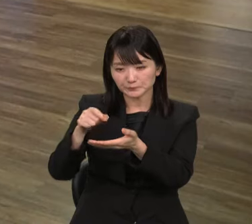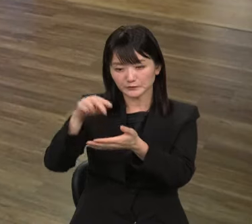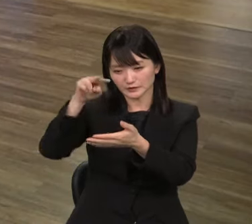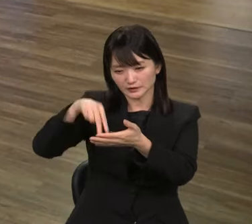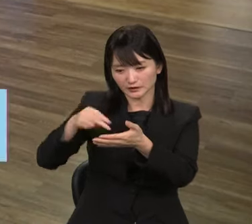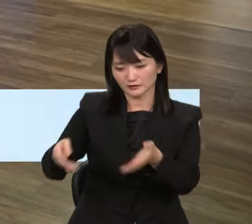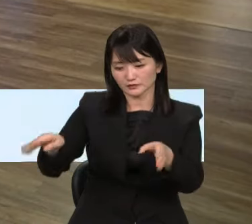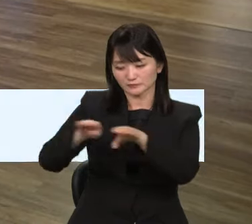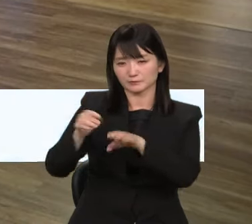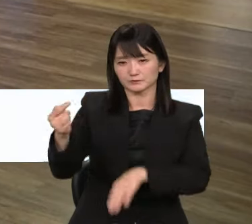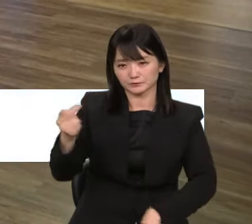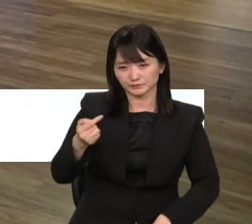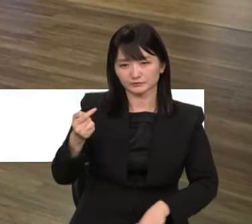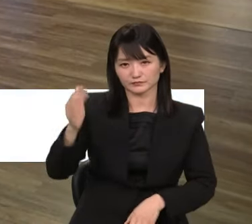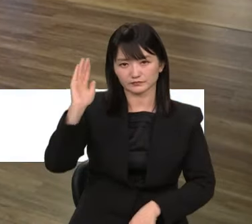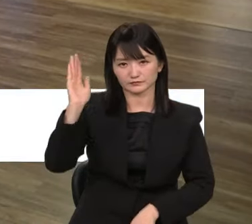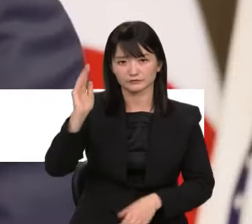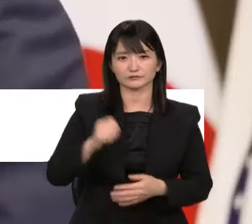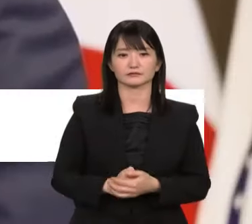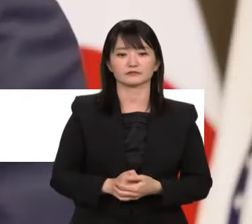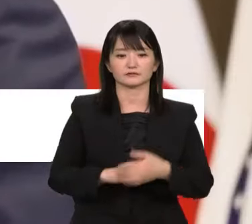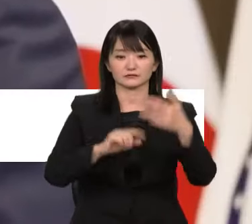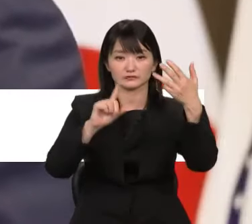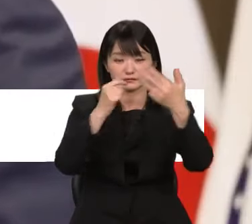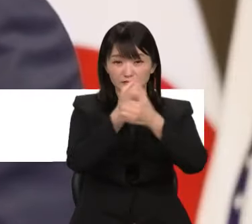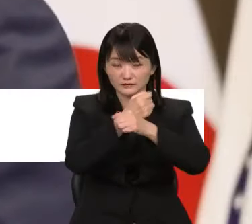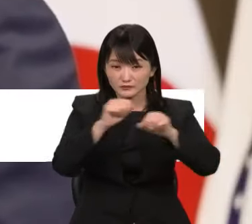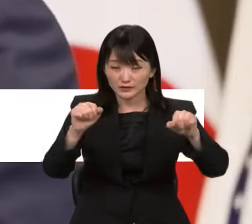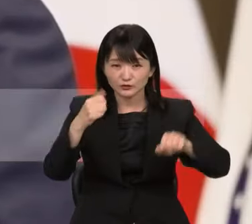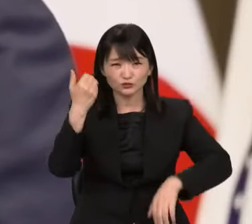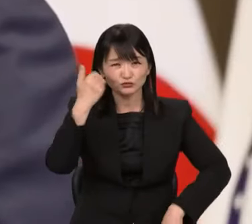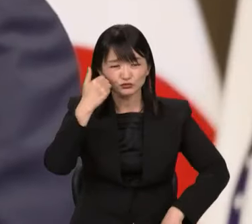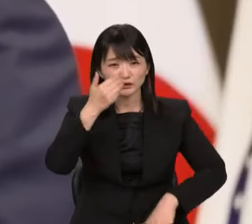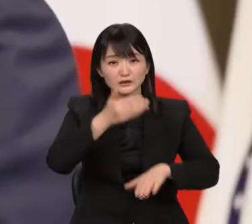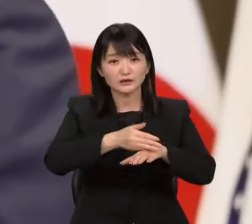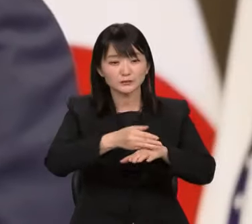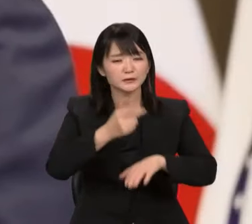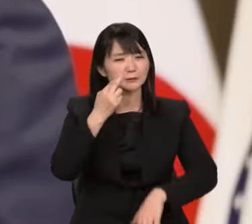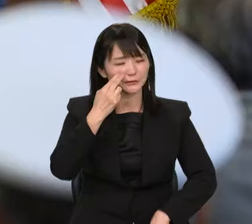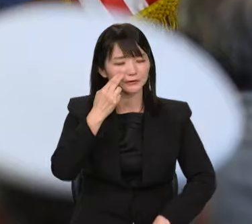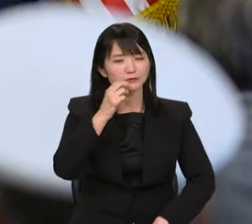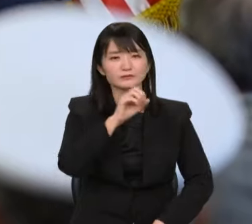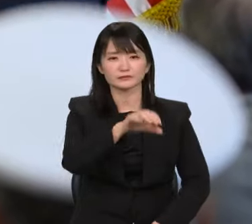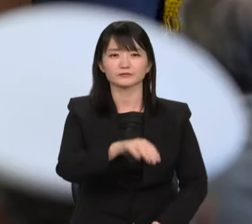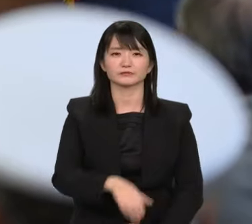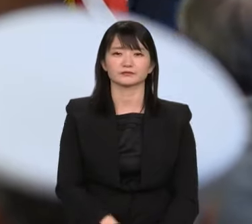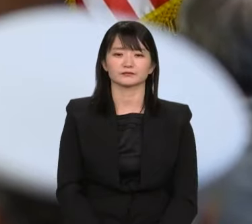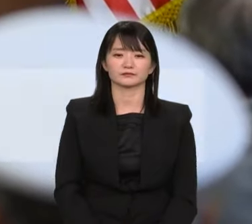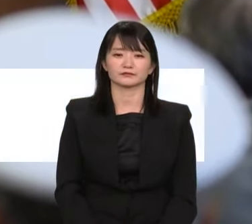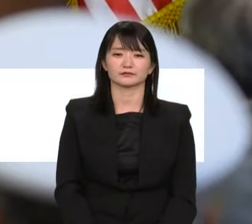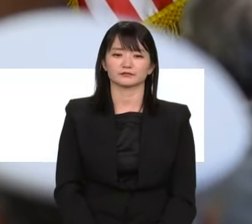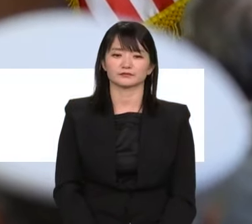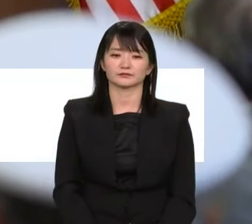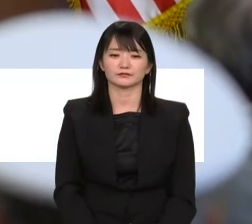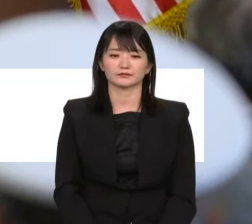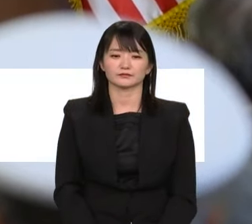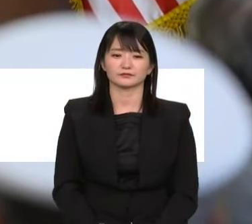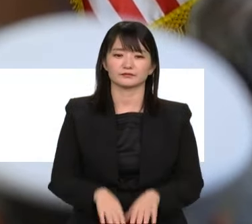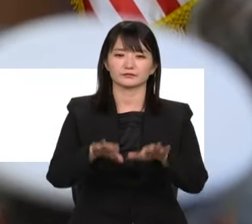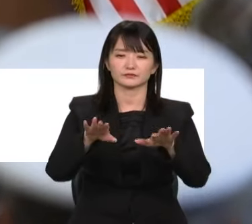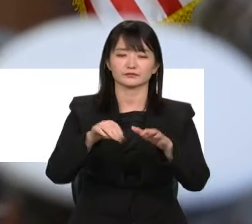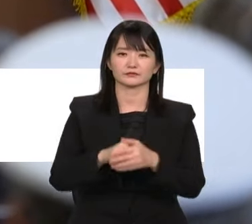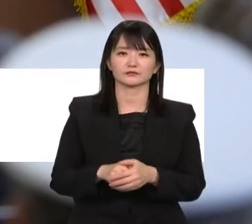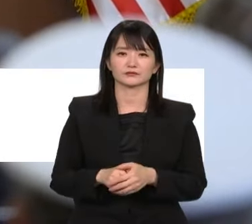그러면서 광복절은 해방을 가져다준 미국에게 감사하는 날이라고 말합니다. 오늘은